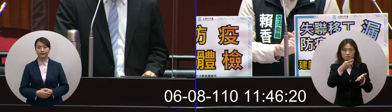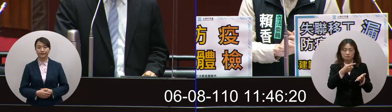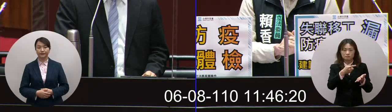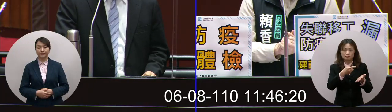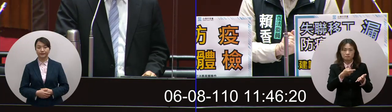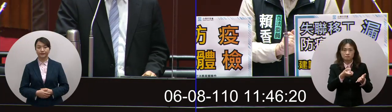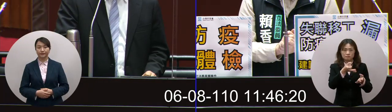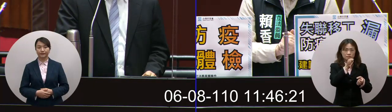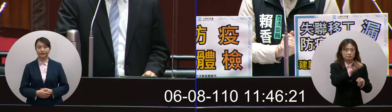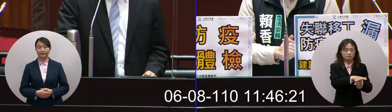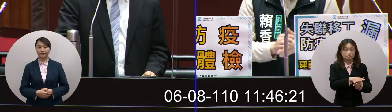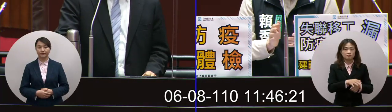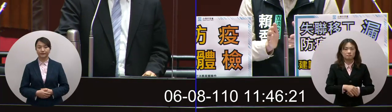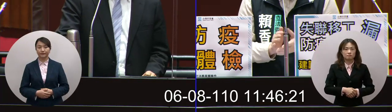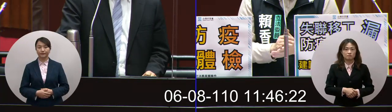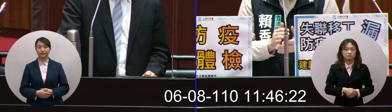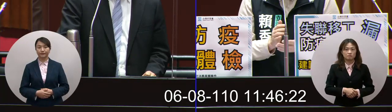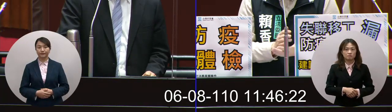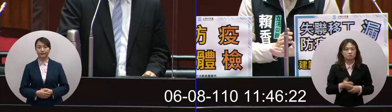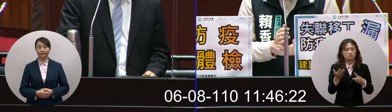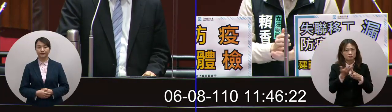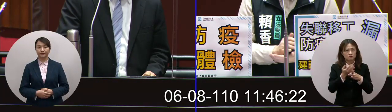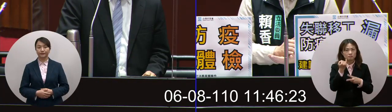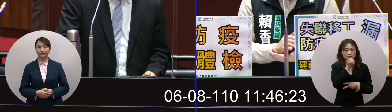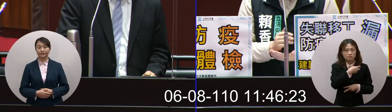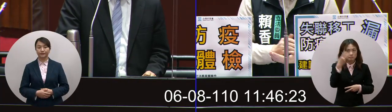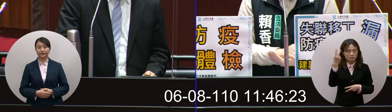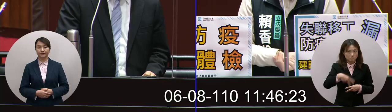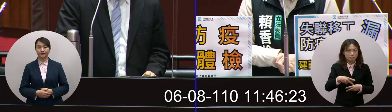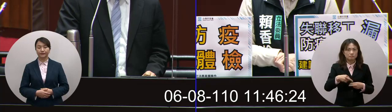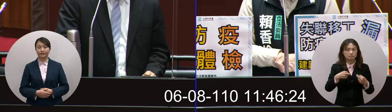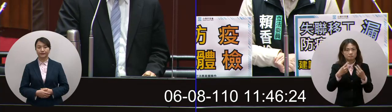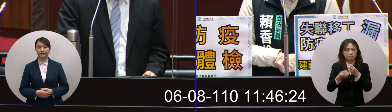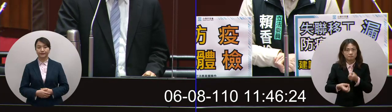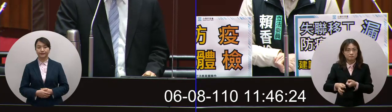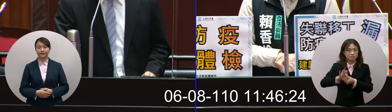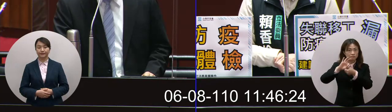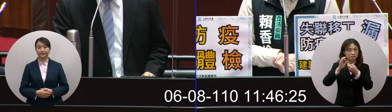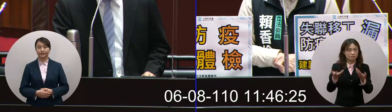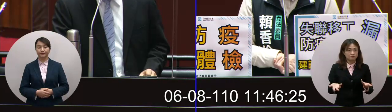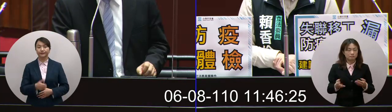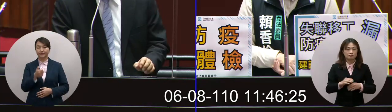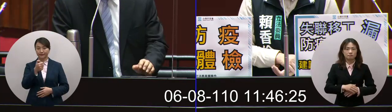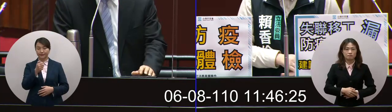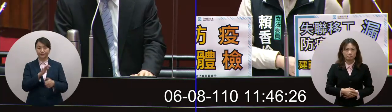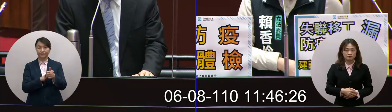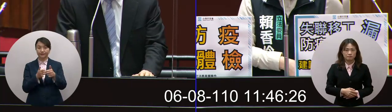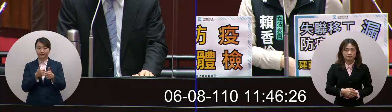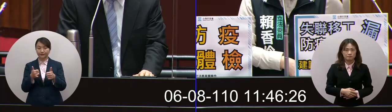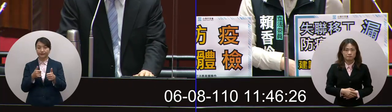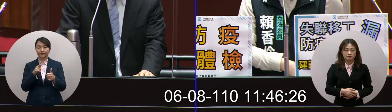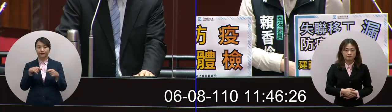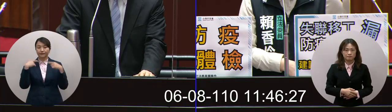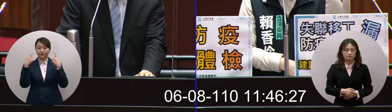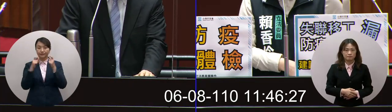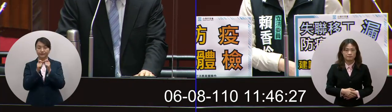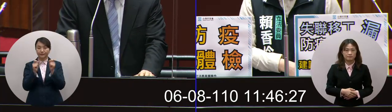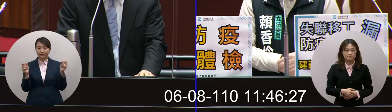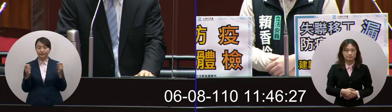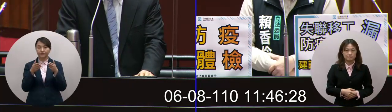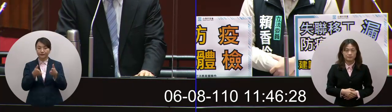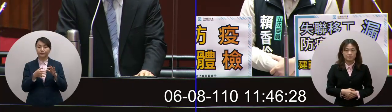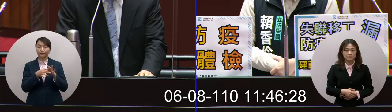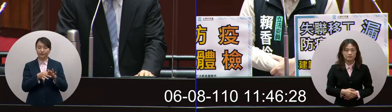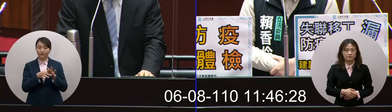庭这个孩童照顾的补助，还是有可能有机会调整。 谢谢委员长期